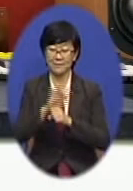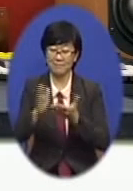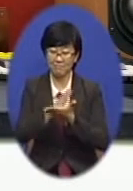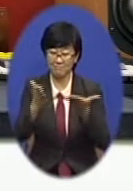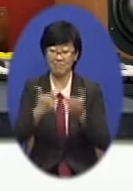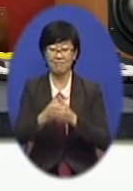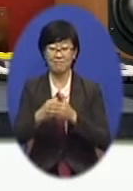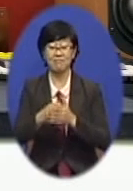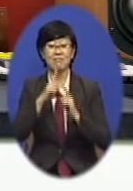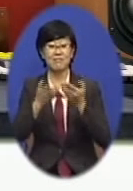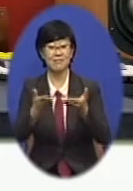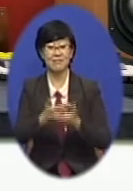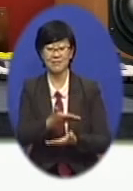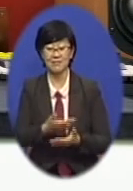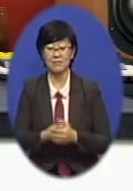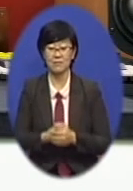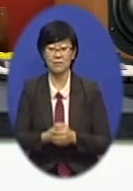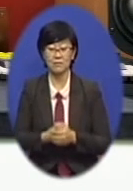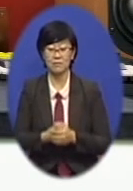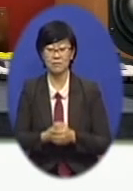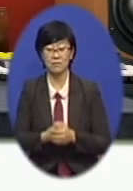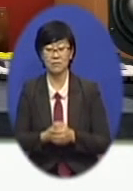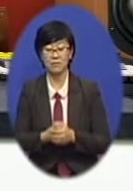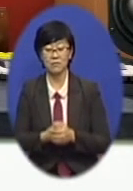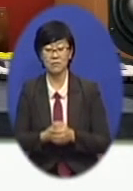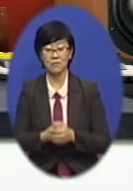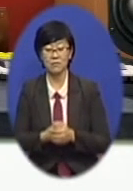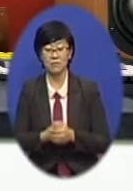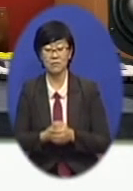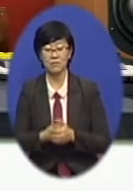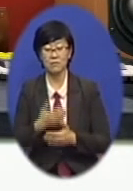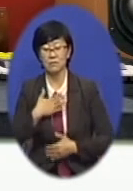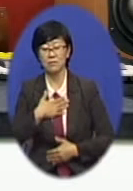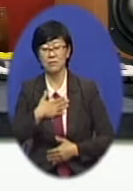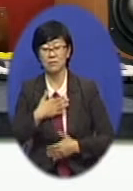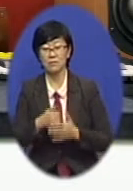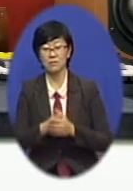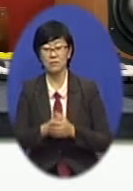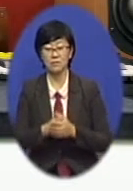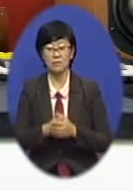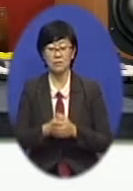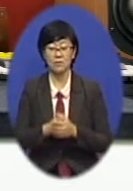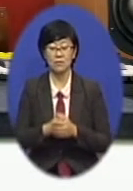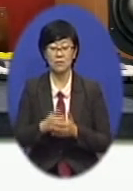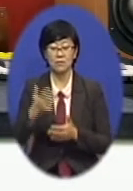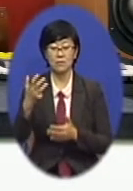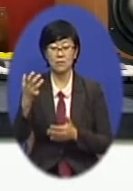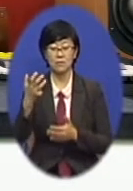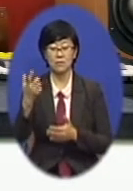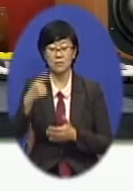분이나 있으시면 한 말씀 하세요. 왔다 그 내가요 그 저기 80년대 그